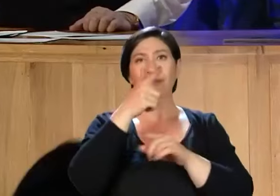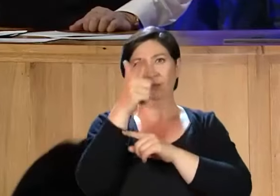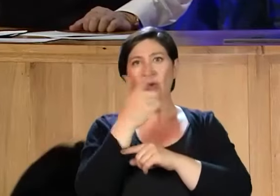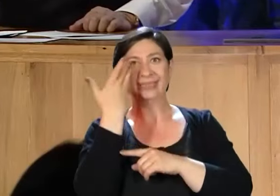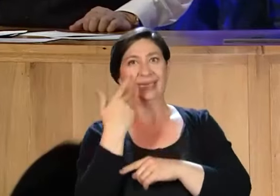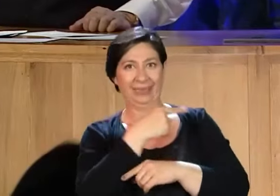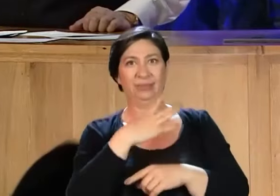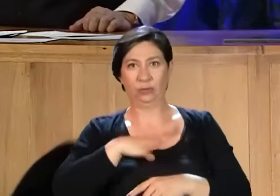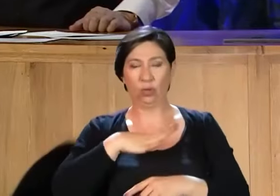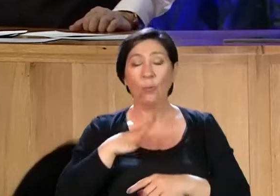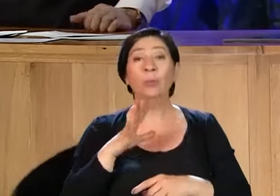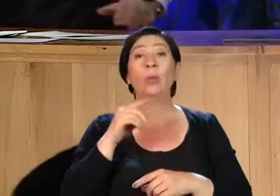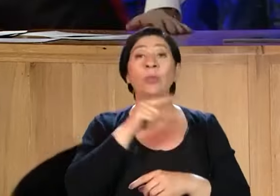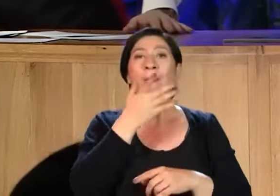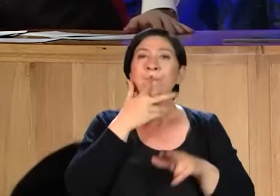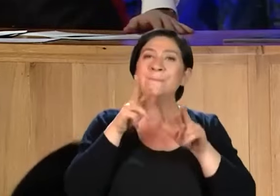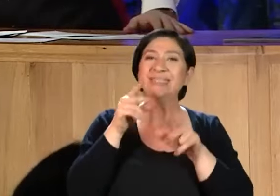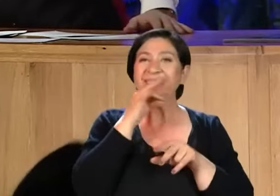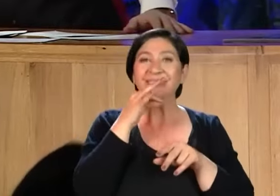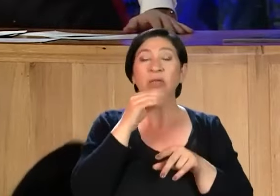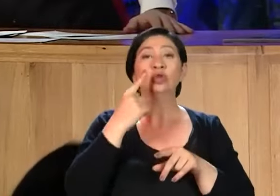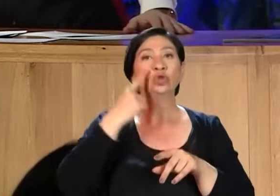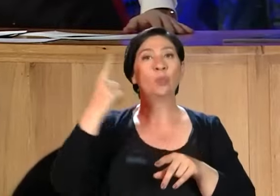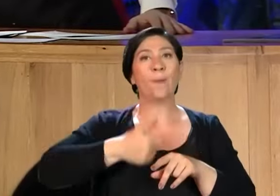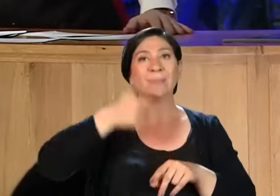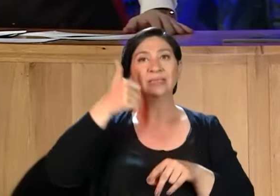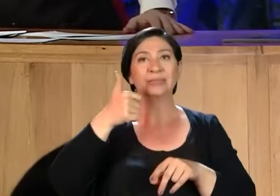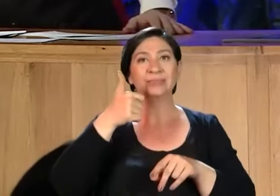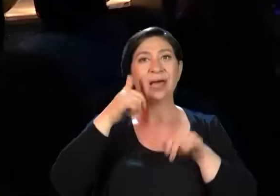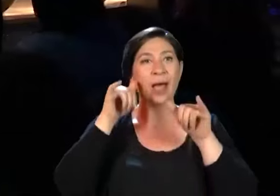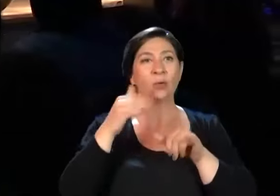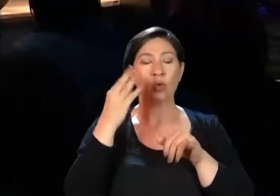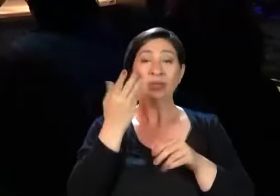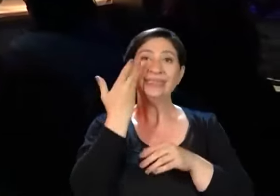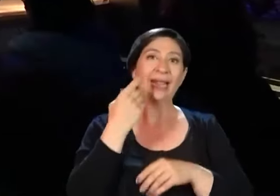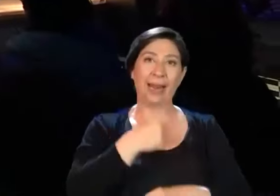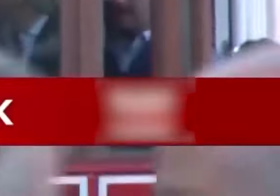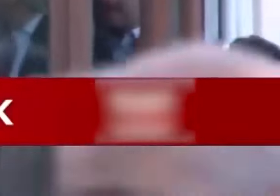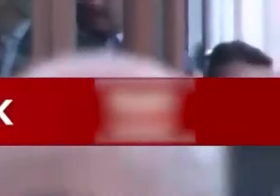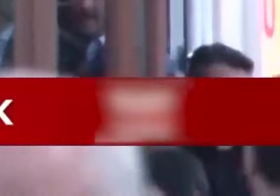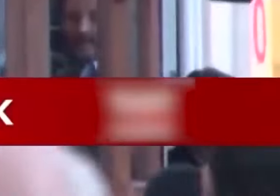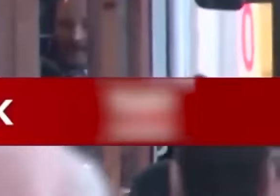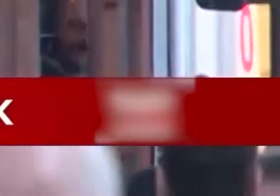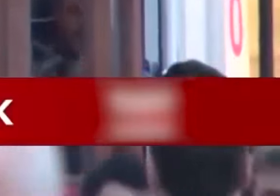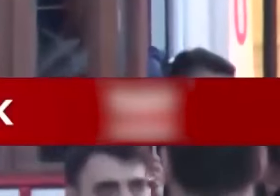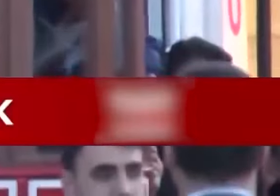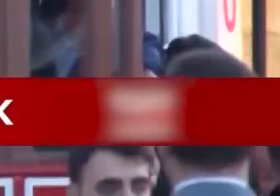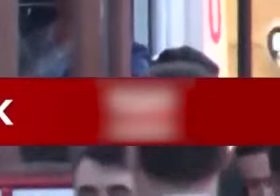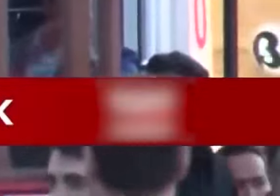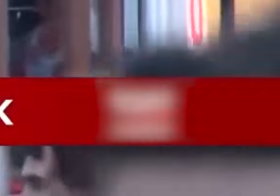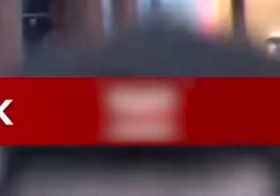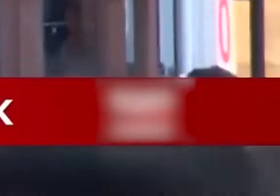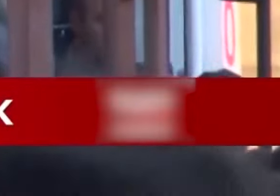daha göstermek istiyorum. Bu da benzeri bir olay. Sayın Cumhurbaşkanımızın başına geliyor. Onu da izleyelim lütfen. Erdoğan iftar